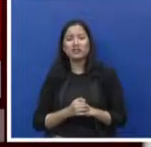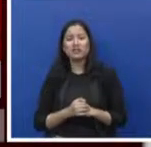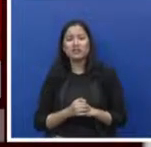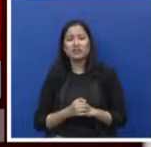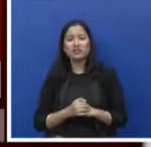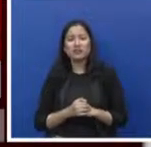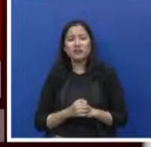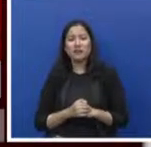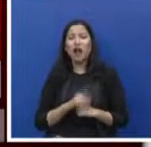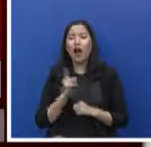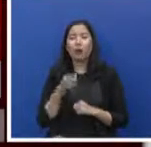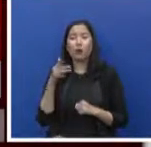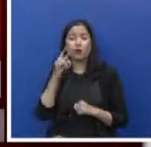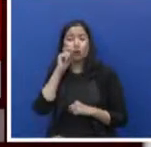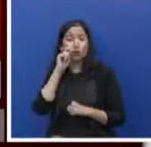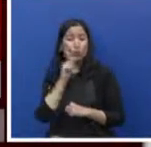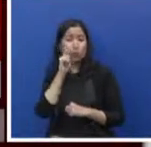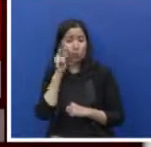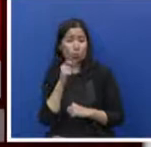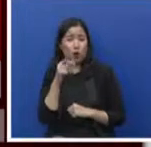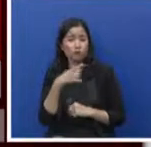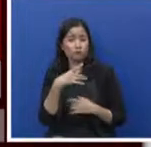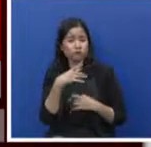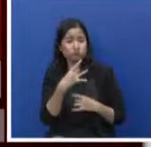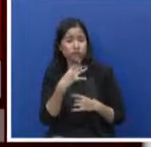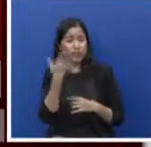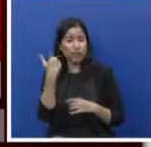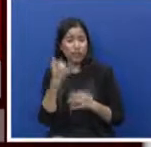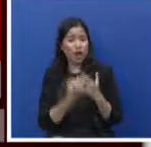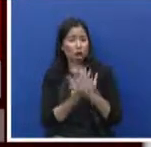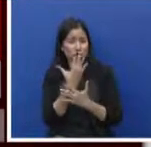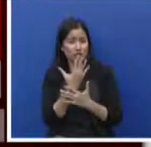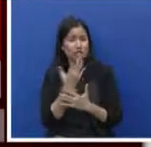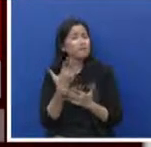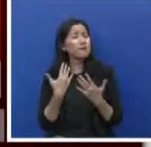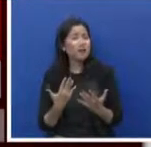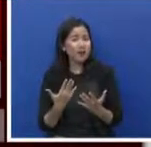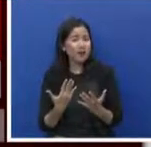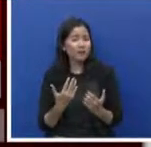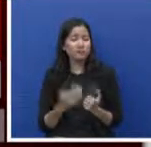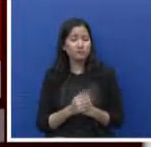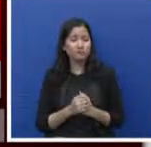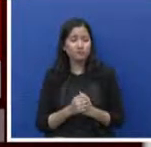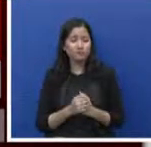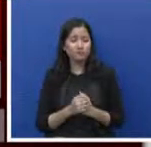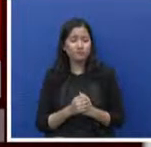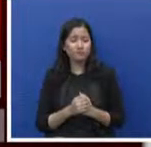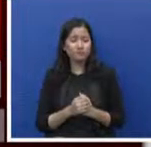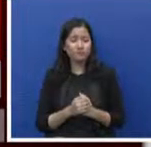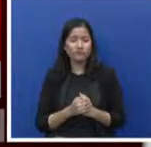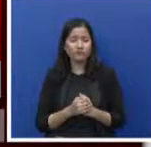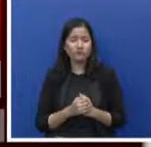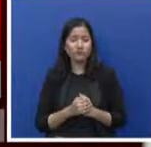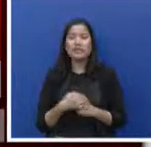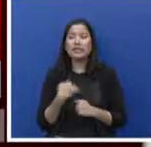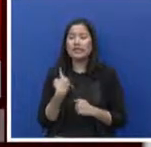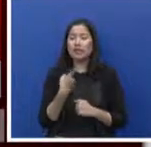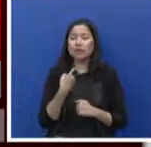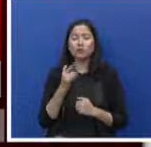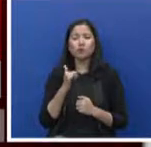masyarakat khususnya para lansia dalam proses launching kemarin seperti apa itu, Bung Jonathan, menurut Anda? Kita sangat